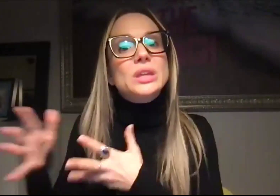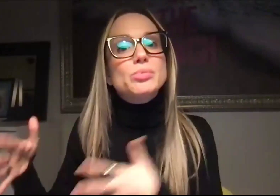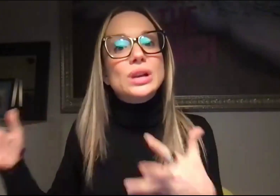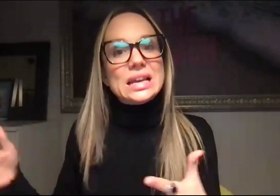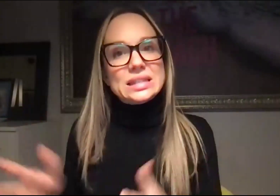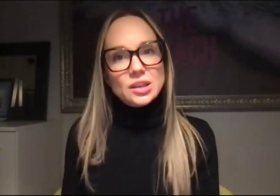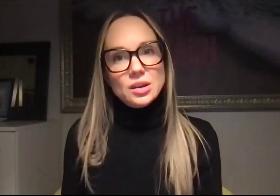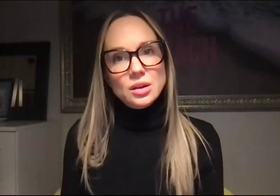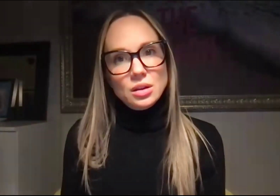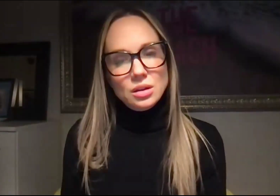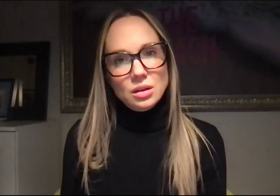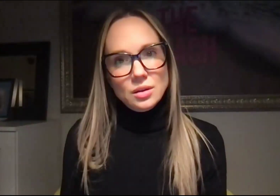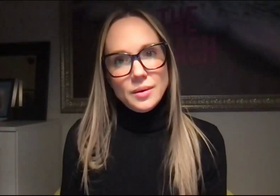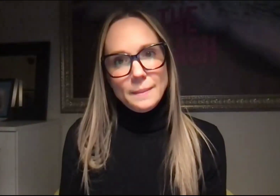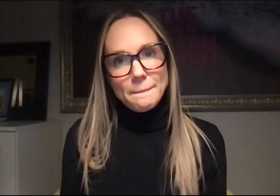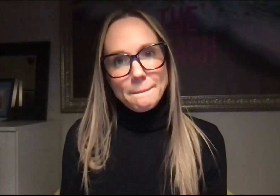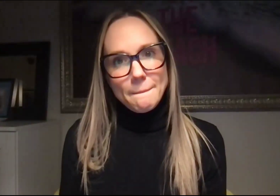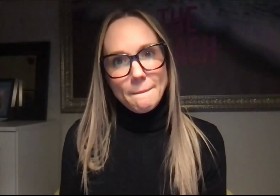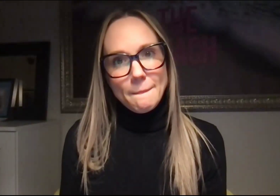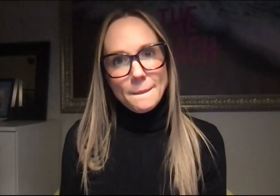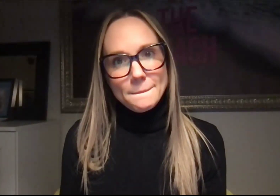une robe qui est plus classique.